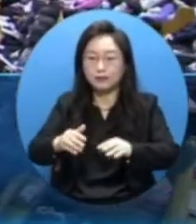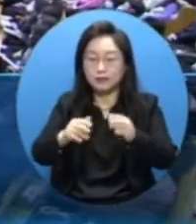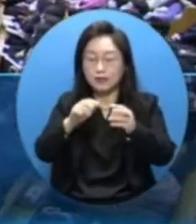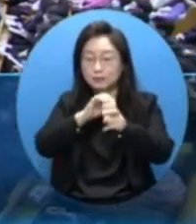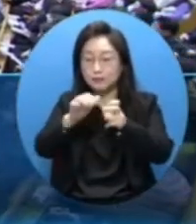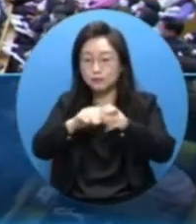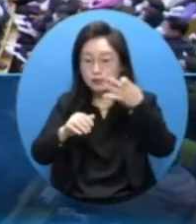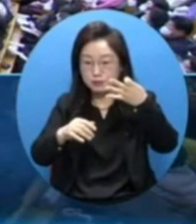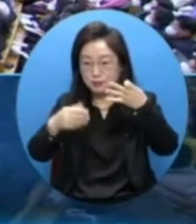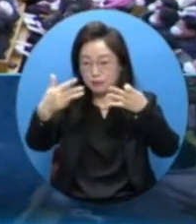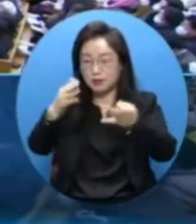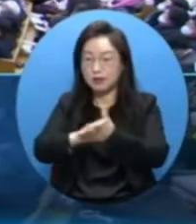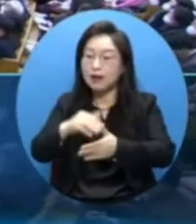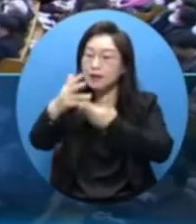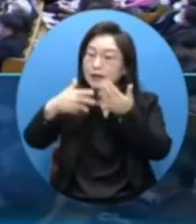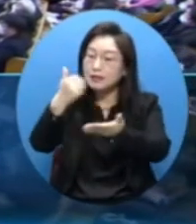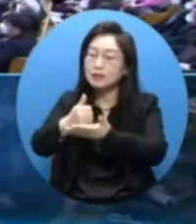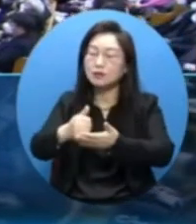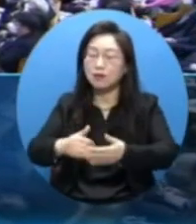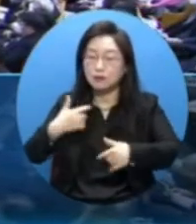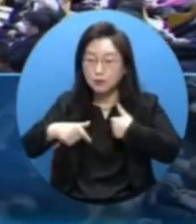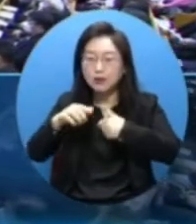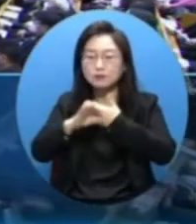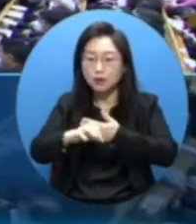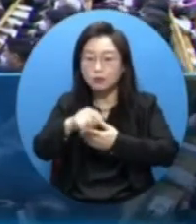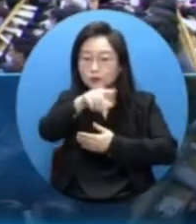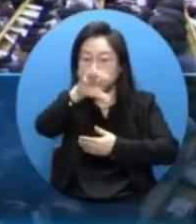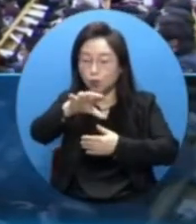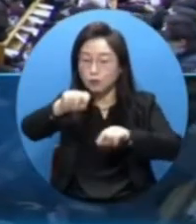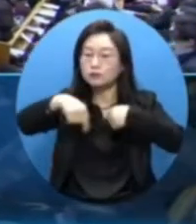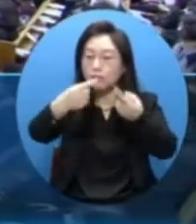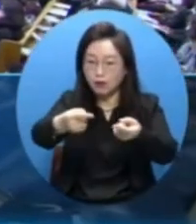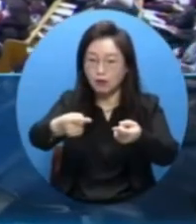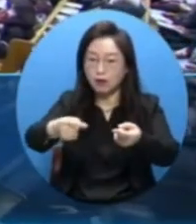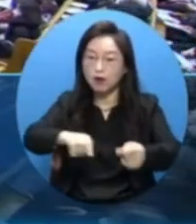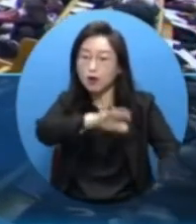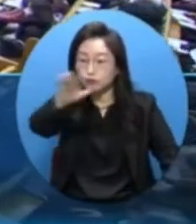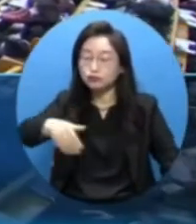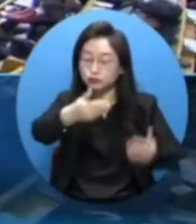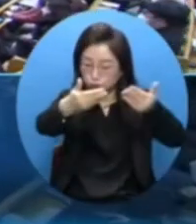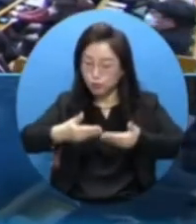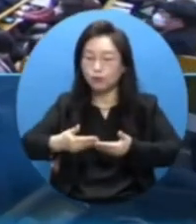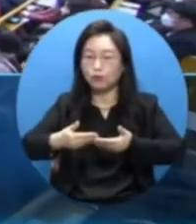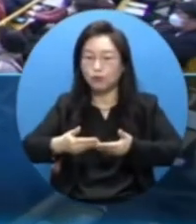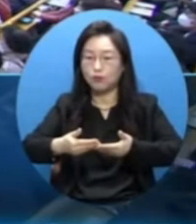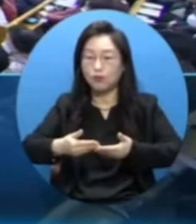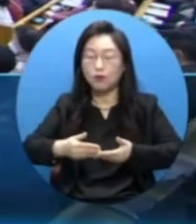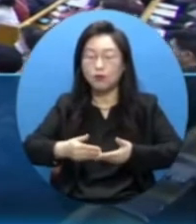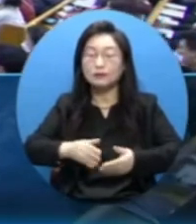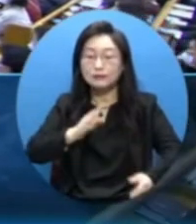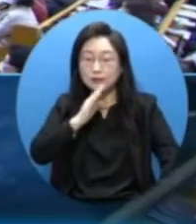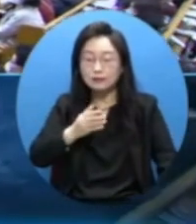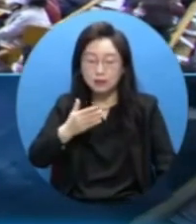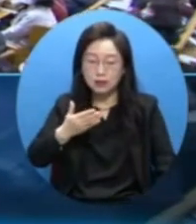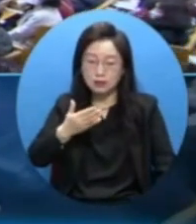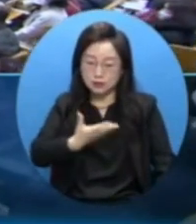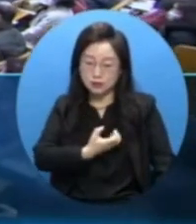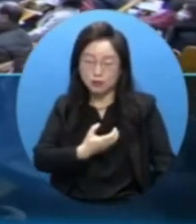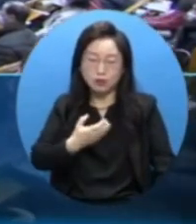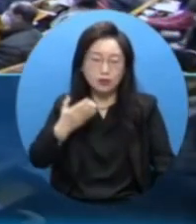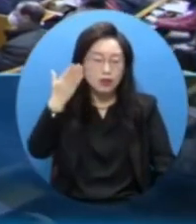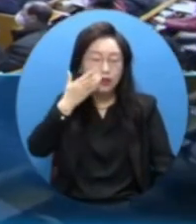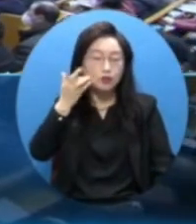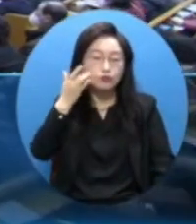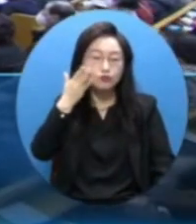8절입니다 야벳께서 우리를 기뻐하시면 우리를 그 땅으로 인도하여 드리시고 그 땅을 우리에게 주시리라이는 과연 절과 꿀이 흐르는